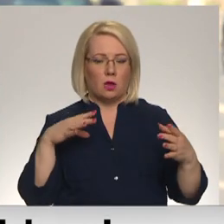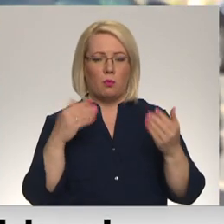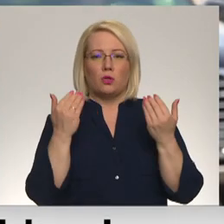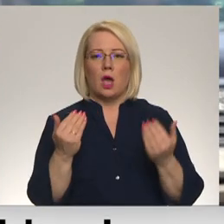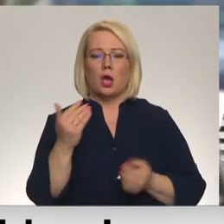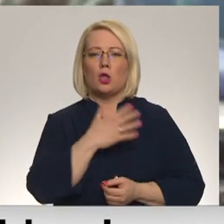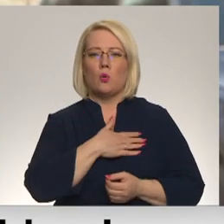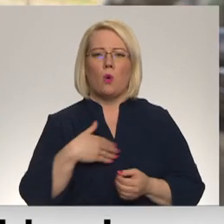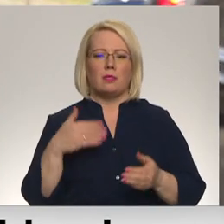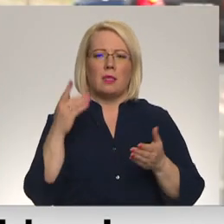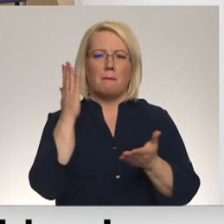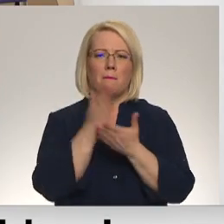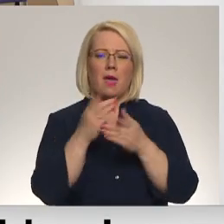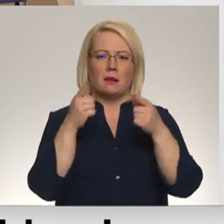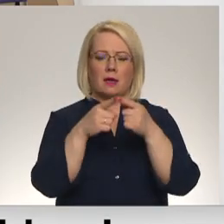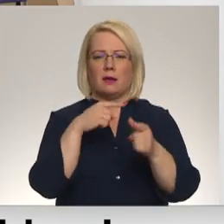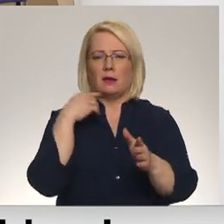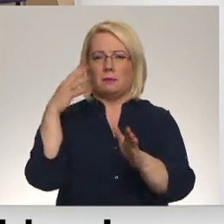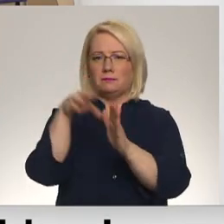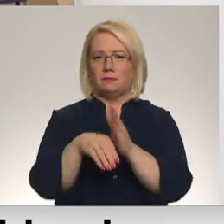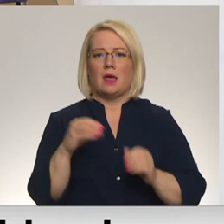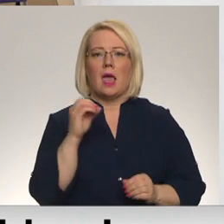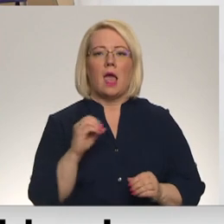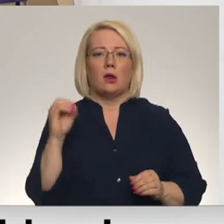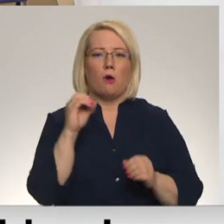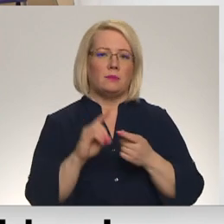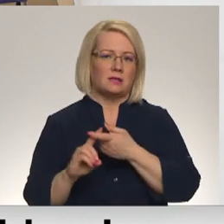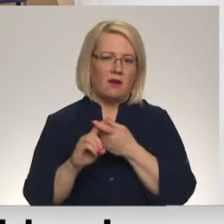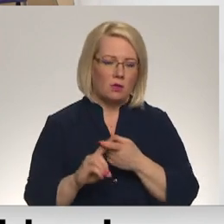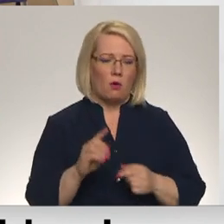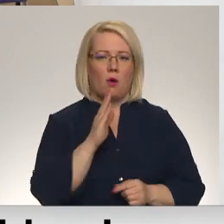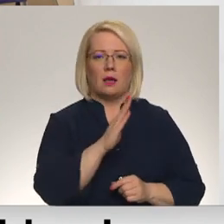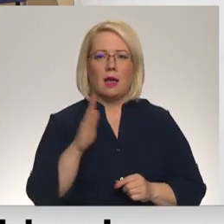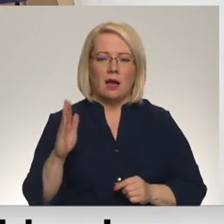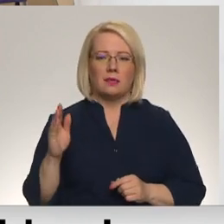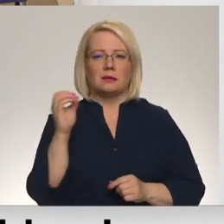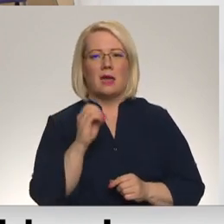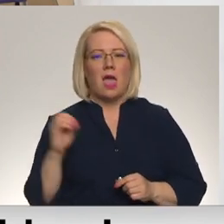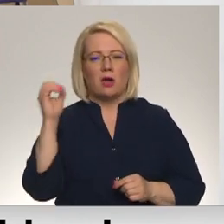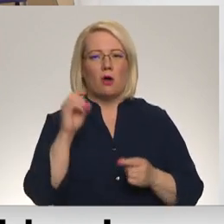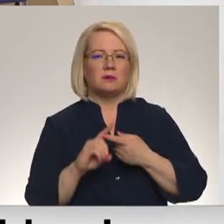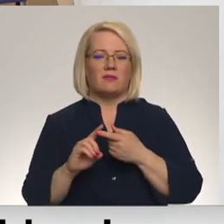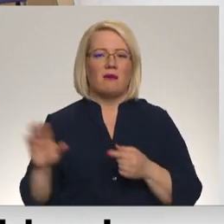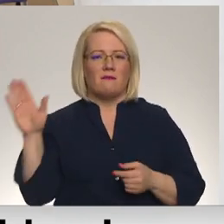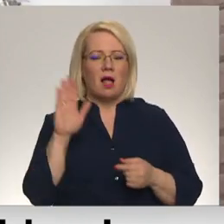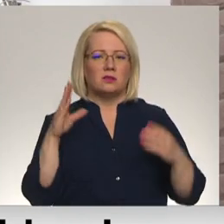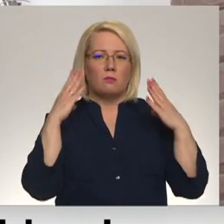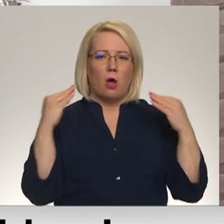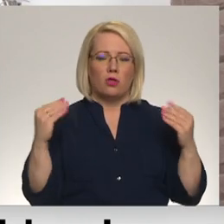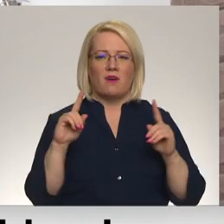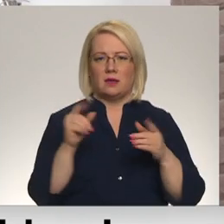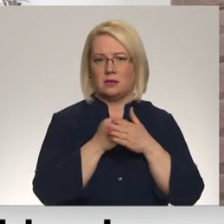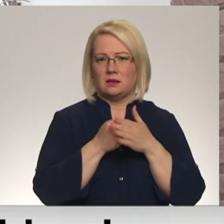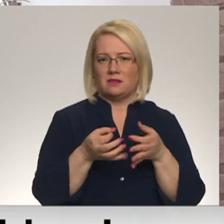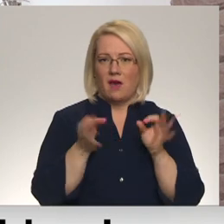ļoti mērķtiecīgi tiecas Eiropas Savienības virzienā. Un tādēļ ikvienas rietumvalsts atbalsts Moldovai ir ārkārtīgi